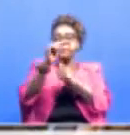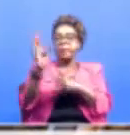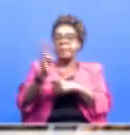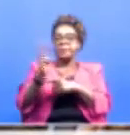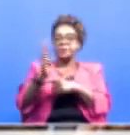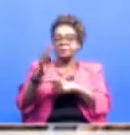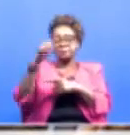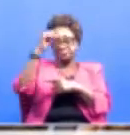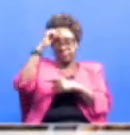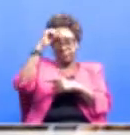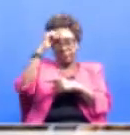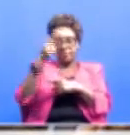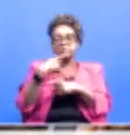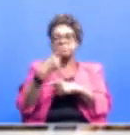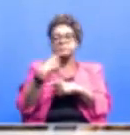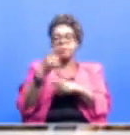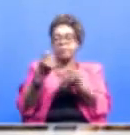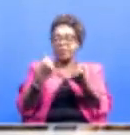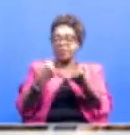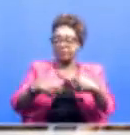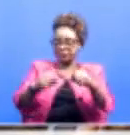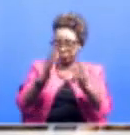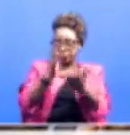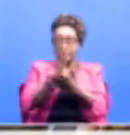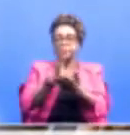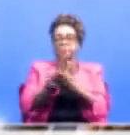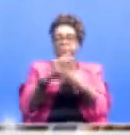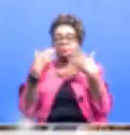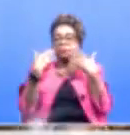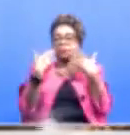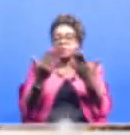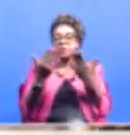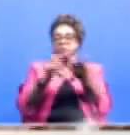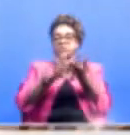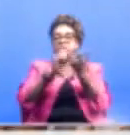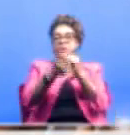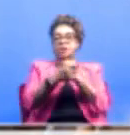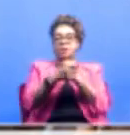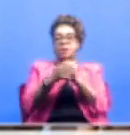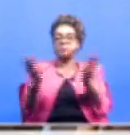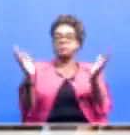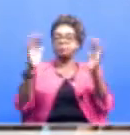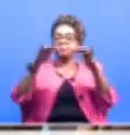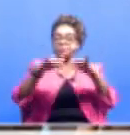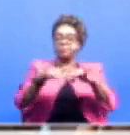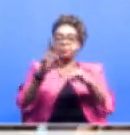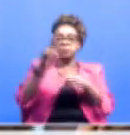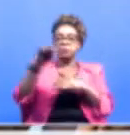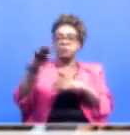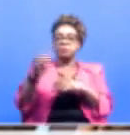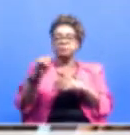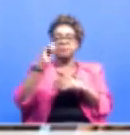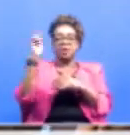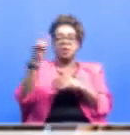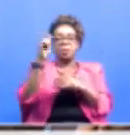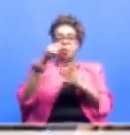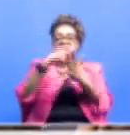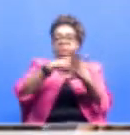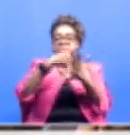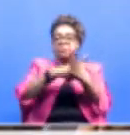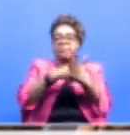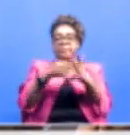serikali inasema kwa juhudi zake tayari zimeanza kufua dafu, na katika kongamano hili la UNEA 6 Kenya itakuwa katika mstari wa mbele